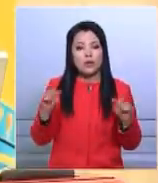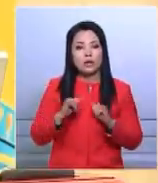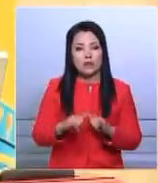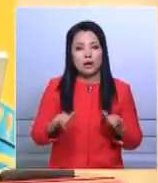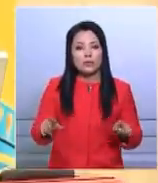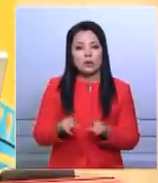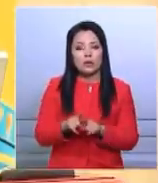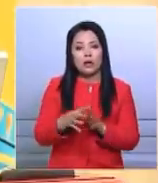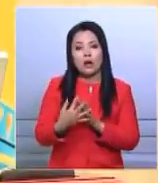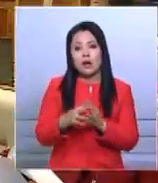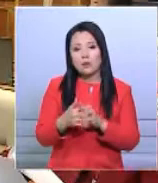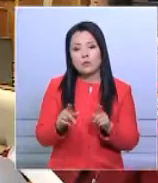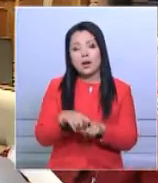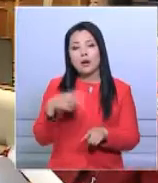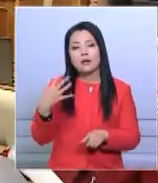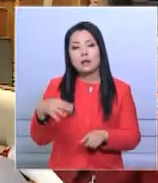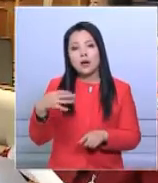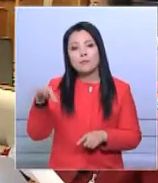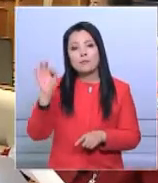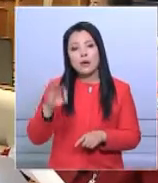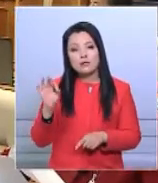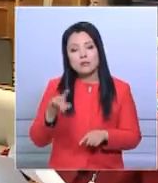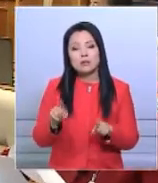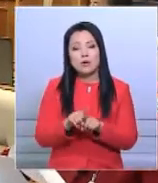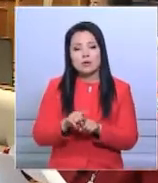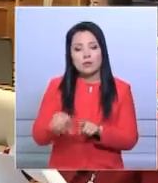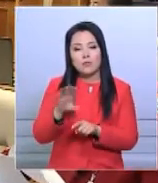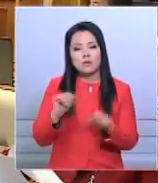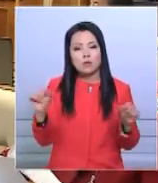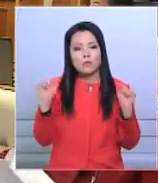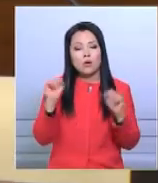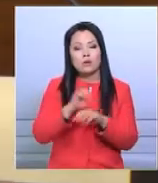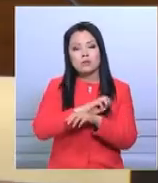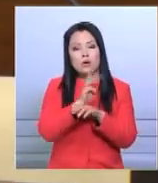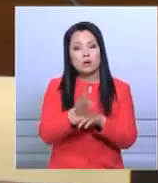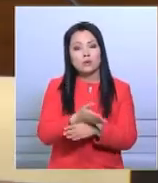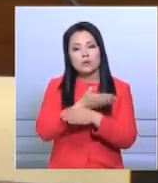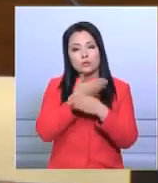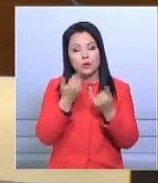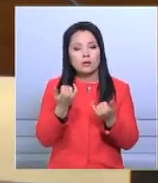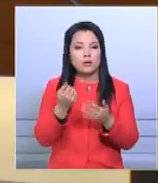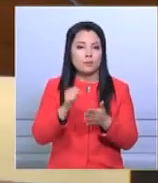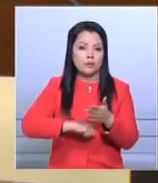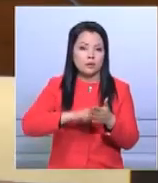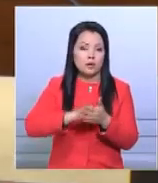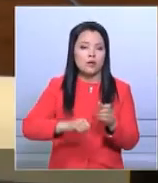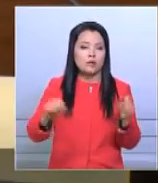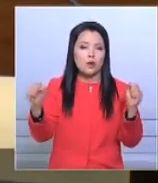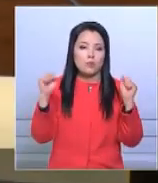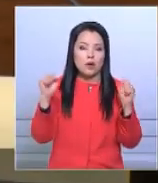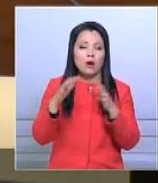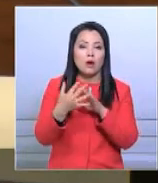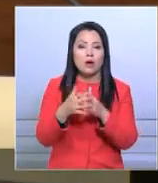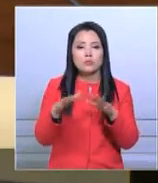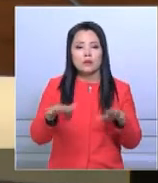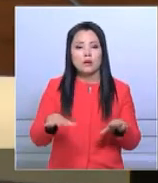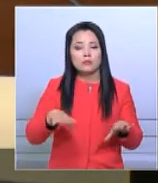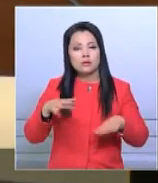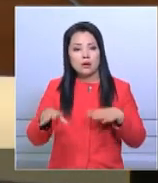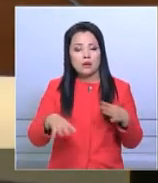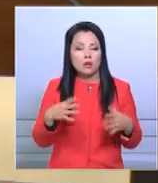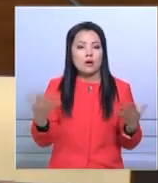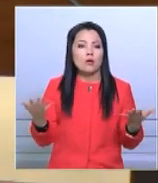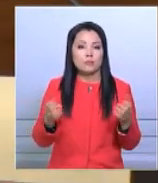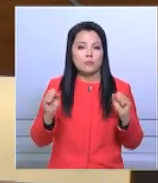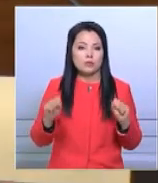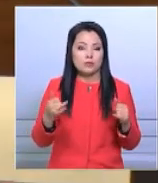еліміздегі ауылдардың 40%-ның спорттық нысандармен қамтылмағаны. Енді ол спорт залдары жоқ, ауылдағы балалар ертең қалай спортпен